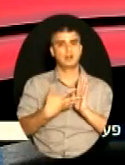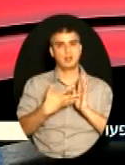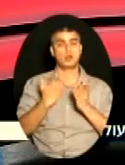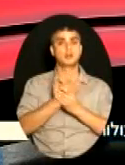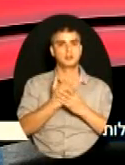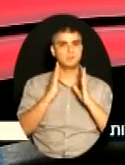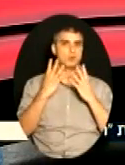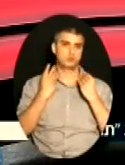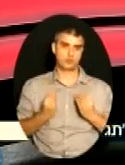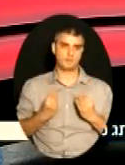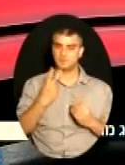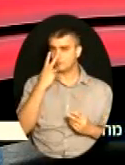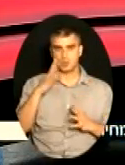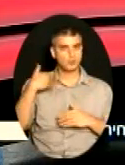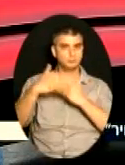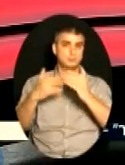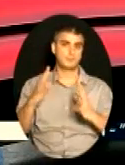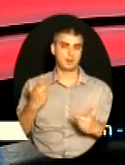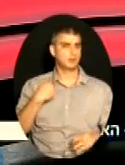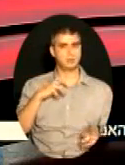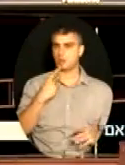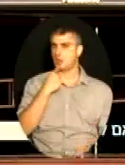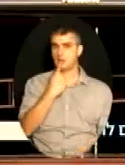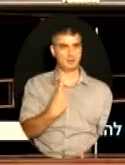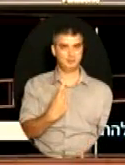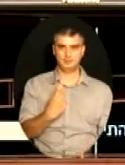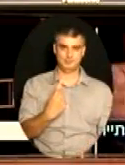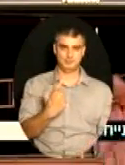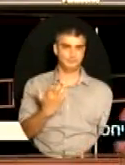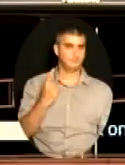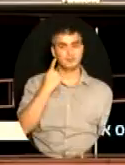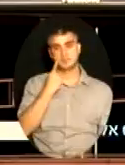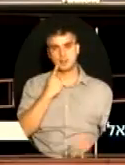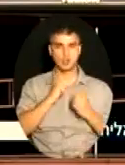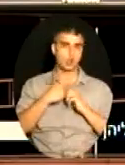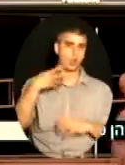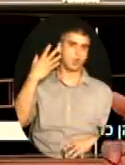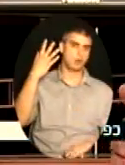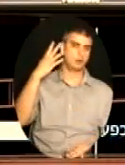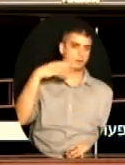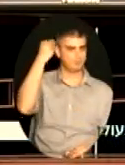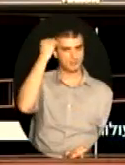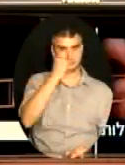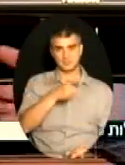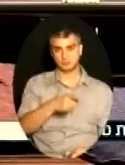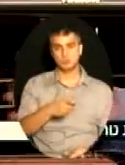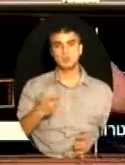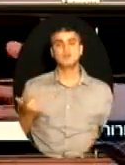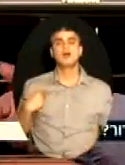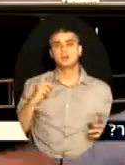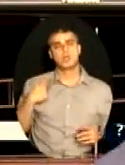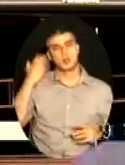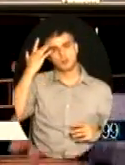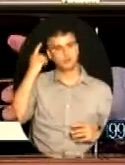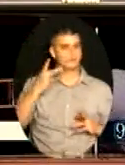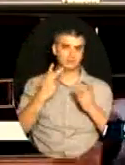התיק הזה טוב ולראות לאן זה מוביל. אני לא יכול להגיד לך פלילי, לאומני. אני יכול רק